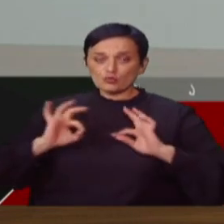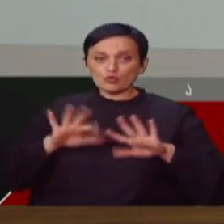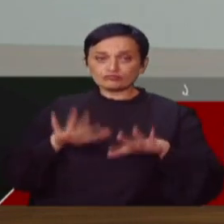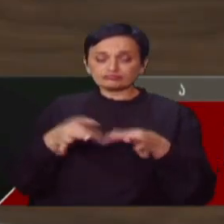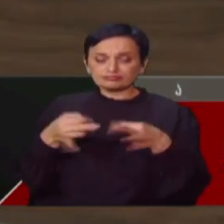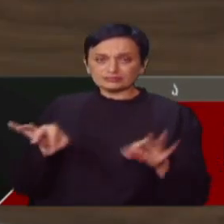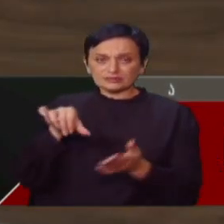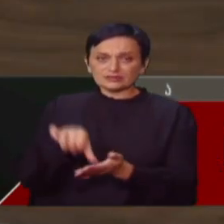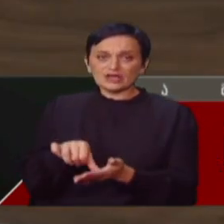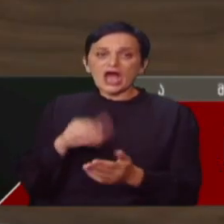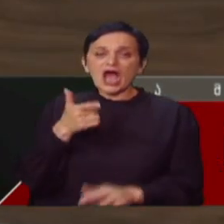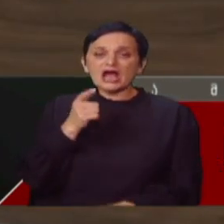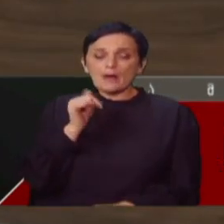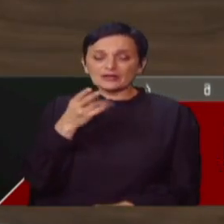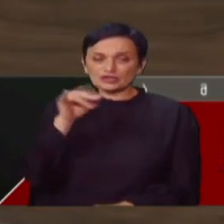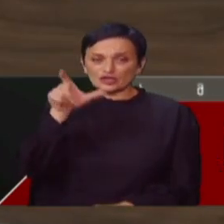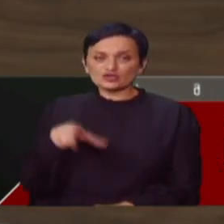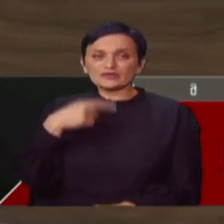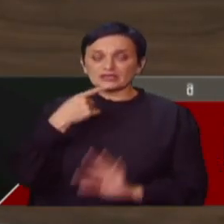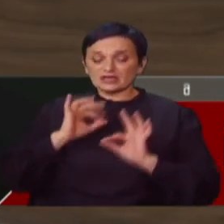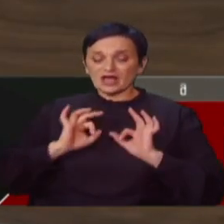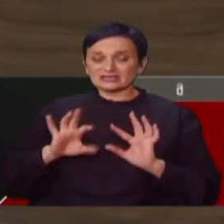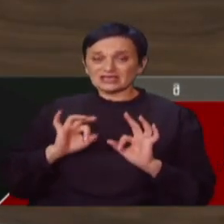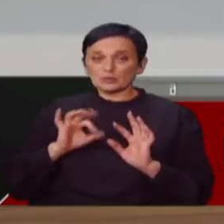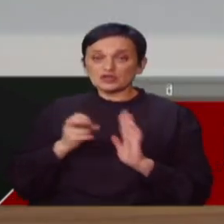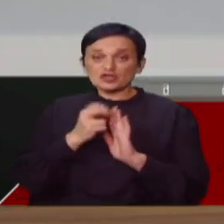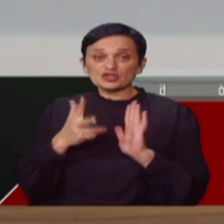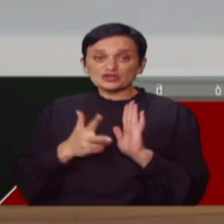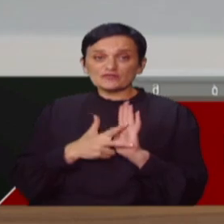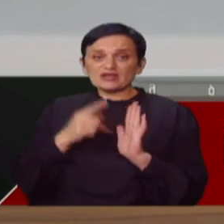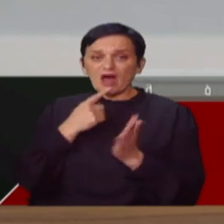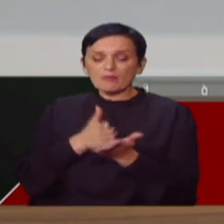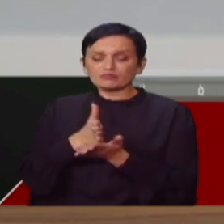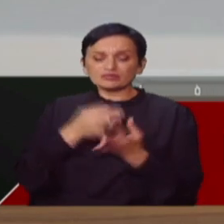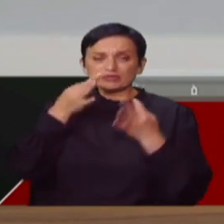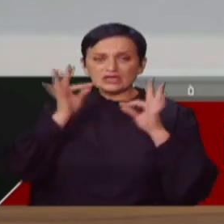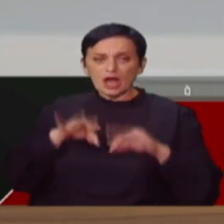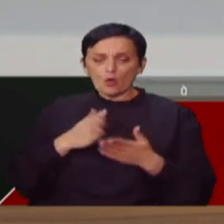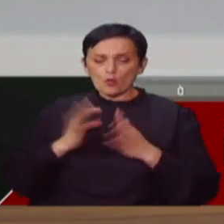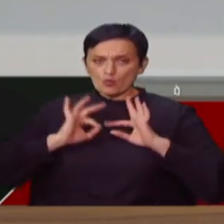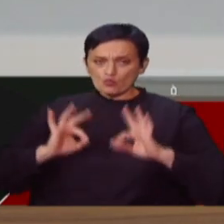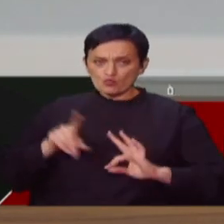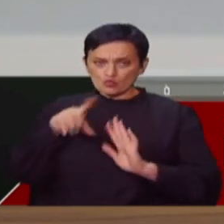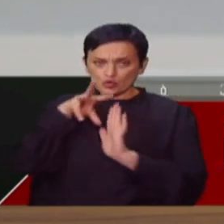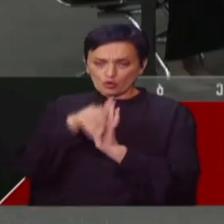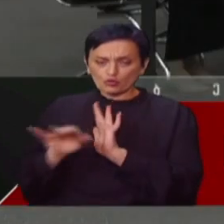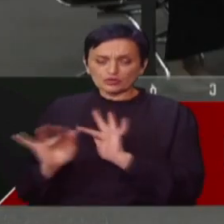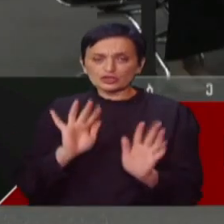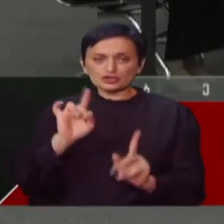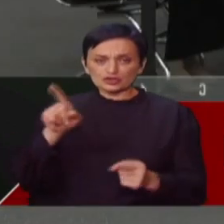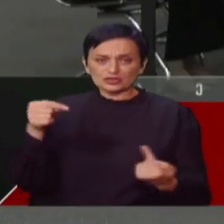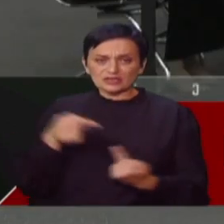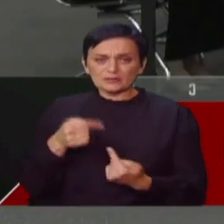ვაკანტურ თანამდებობაზე გიორგი გაპიტაშვილის განცხადებით მას 18 წლიანი გამოცდილება აქვს პროკურატურაში საქმიანობის